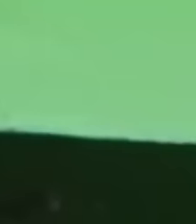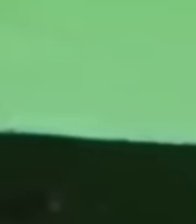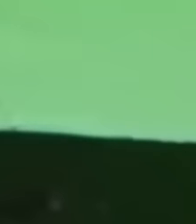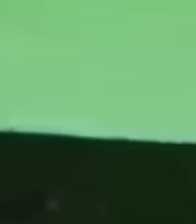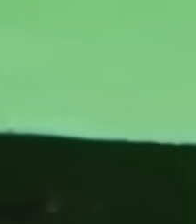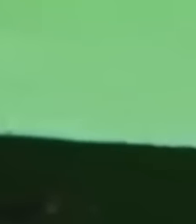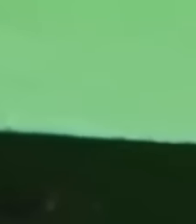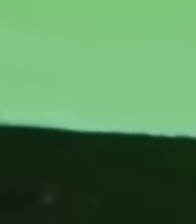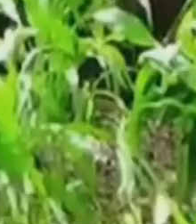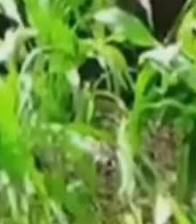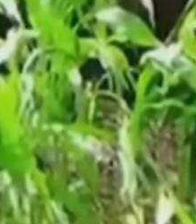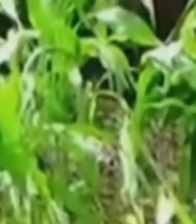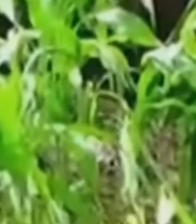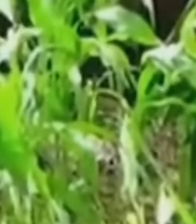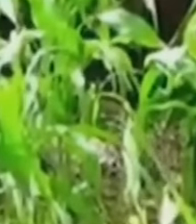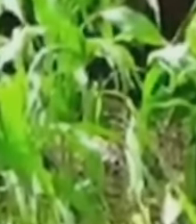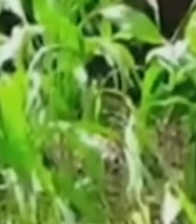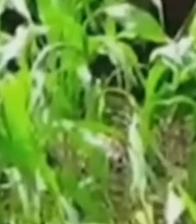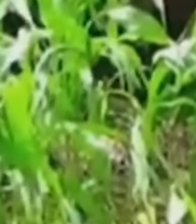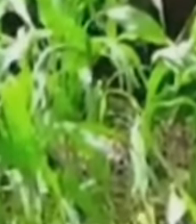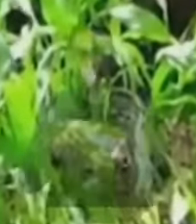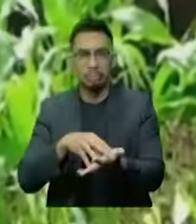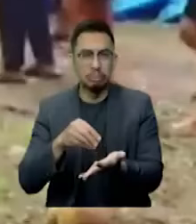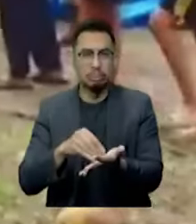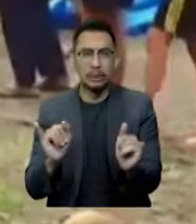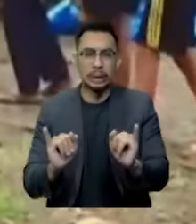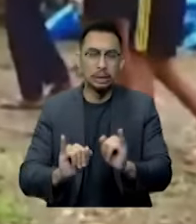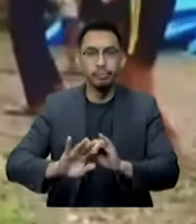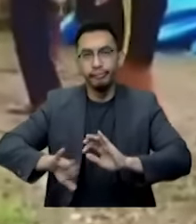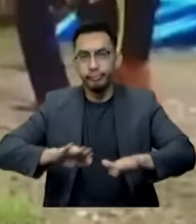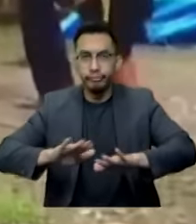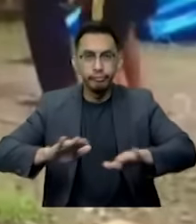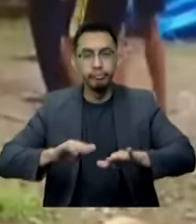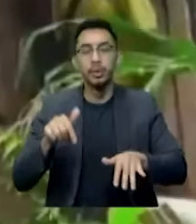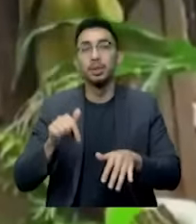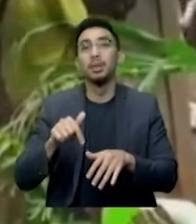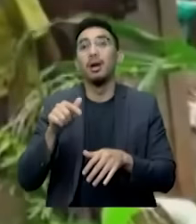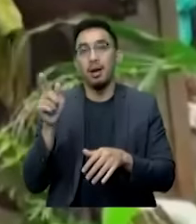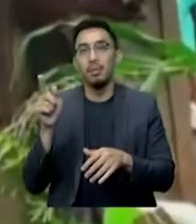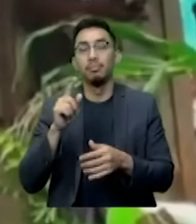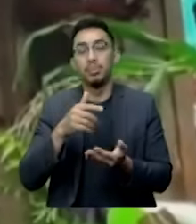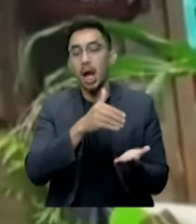royong membersihkan puing sisa reruntuhan. Pemda setempat masih mendata kerusakan akibat musibah ini.